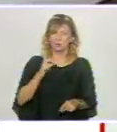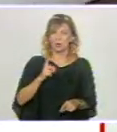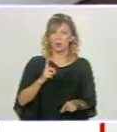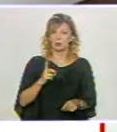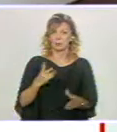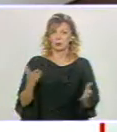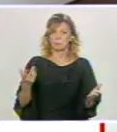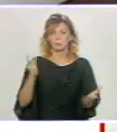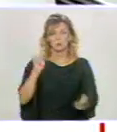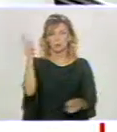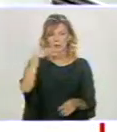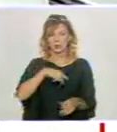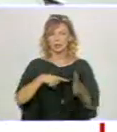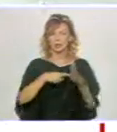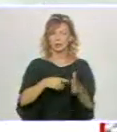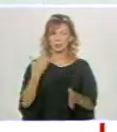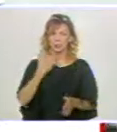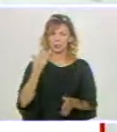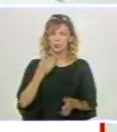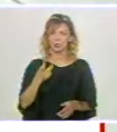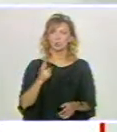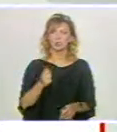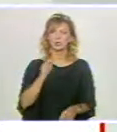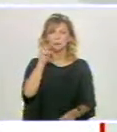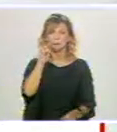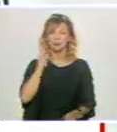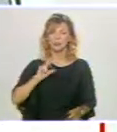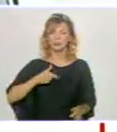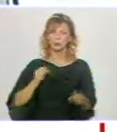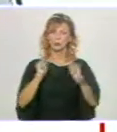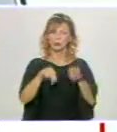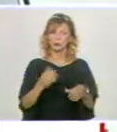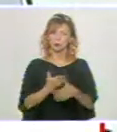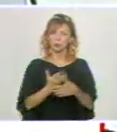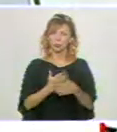ori. Reprezentanții școlii numărul 19 din Pitești mai pot depune documentația până